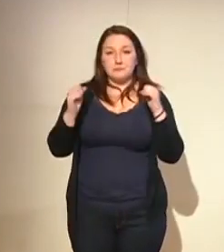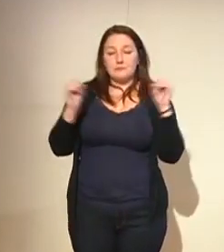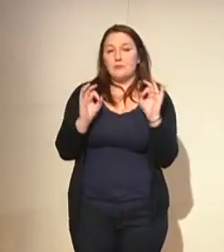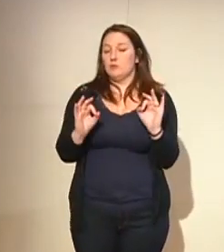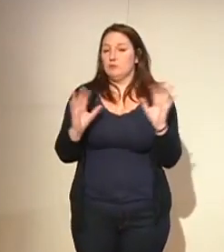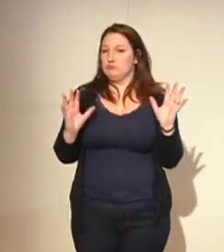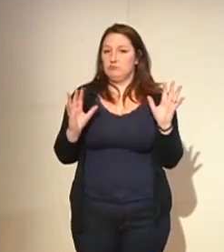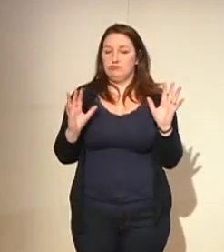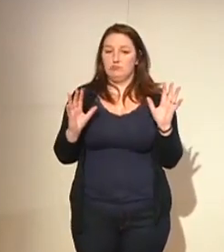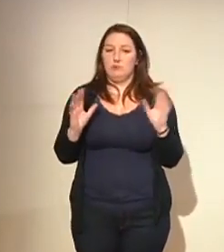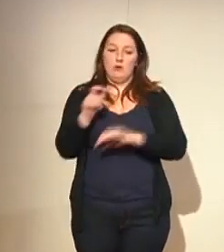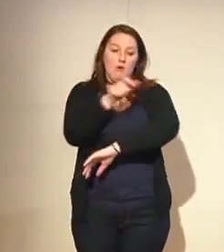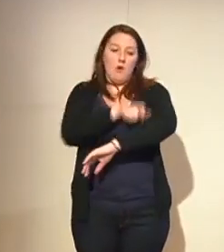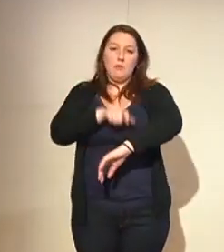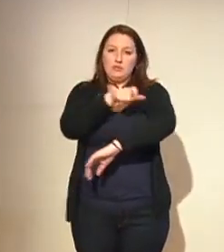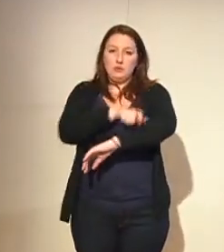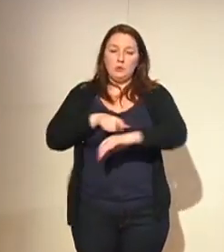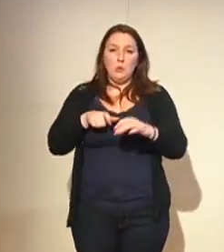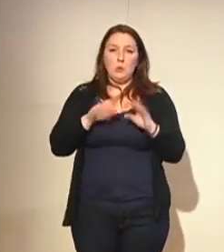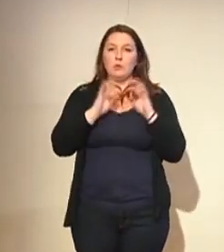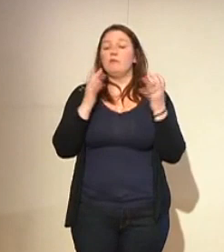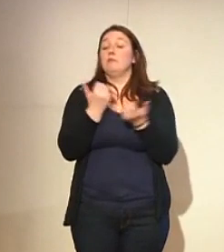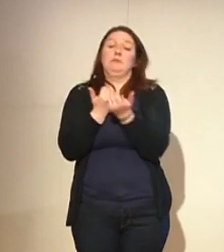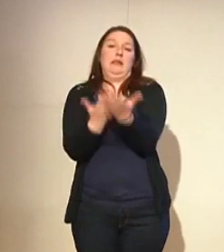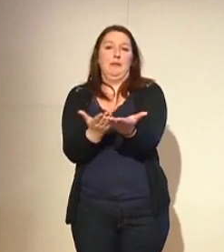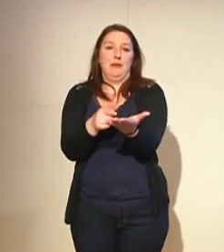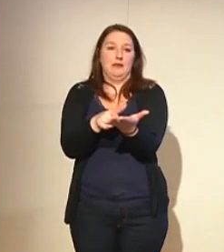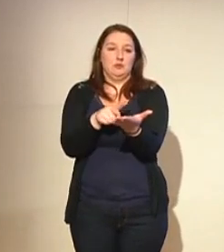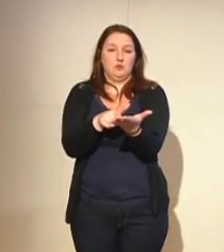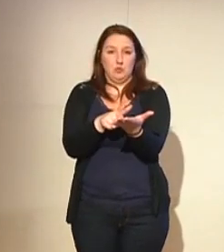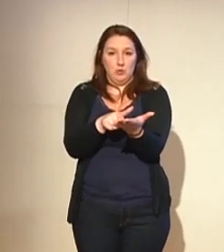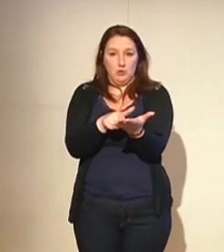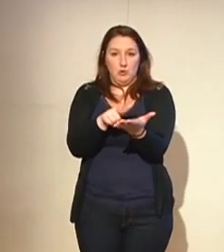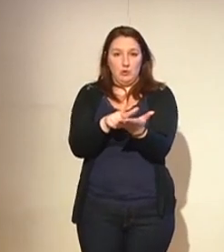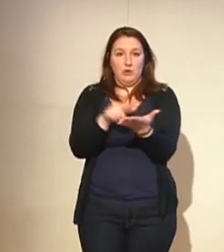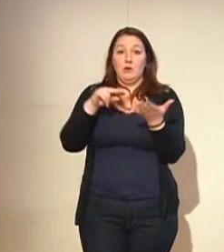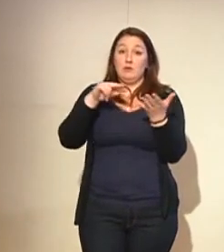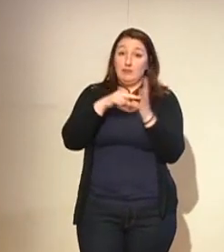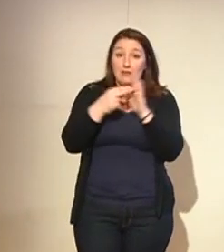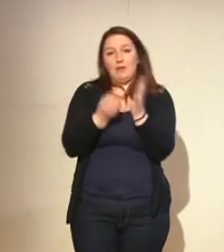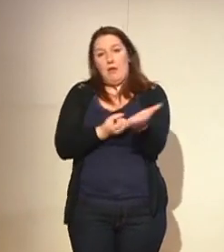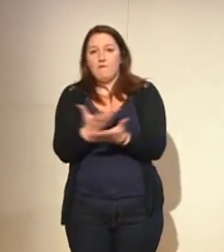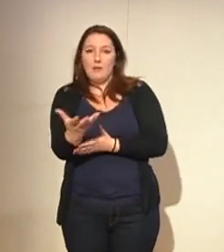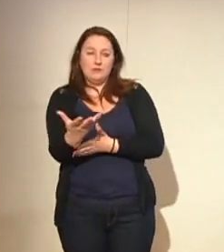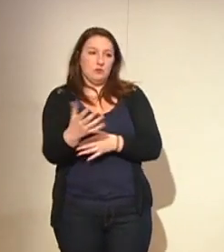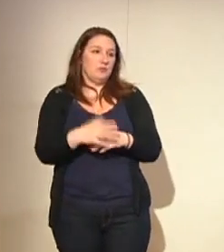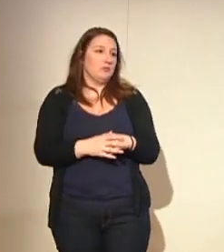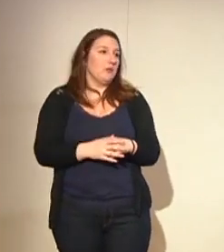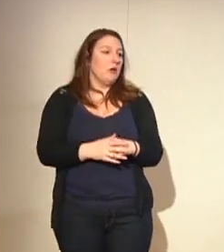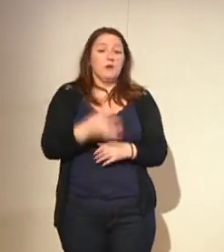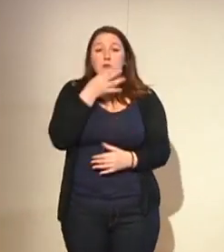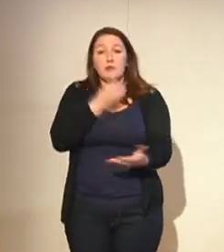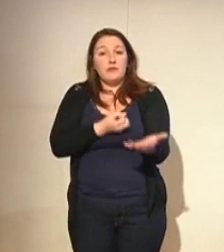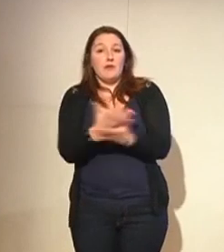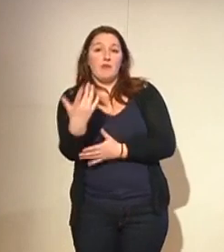voter cette commission cette délibération est à caractère technique et d'information pour vous informer que donc il